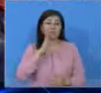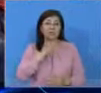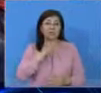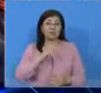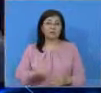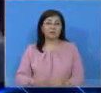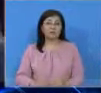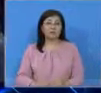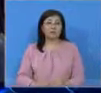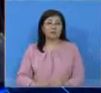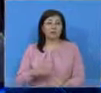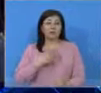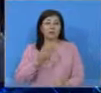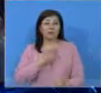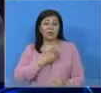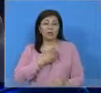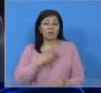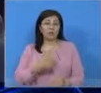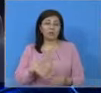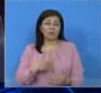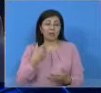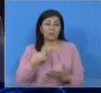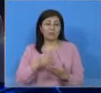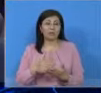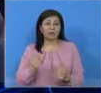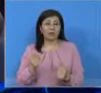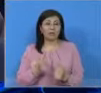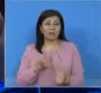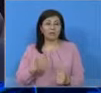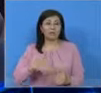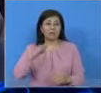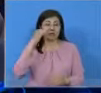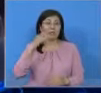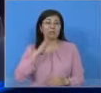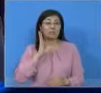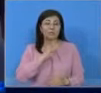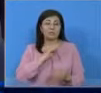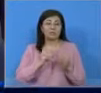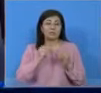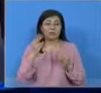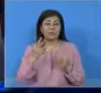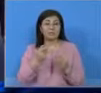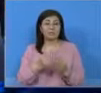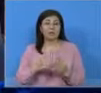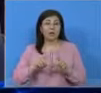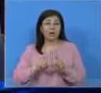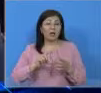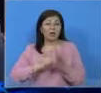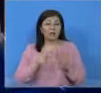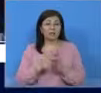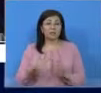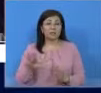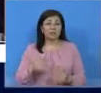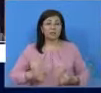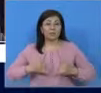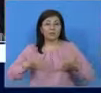выпускников. Я хочу от себя и от лица родителей нашего 12-го G поздравить всех мам, пап с